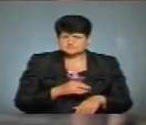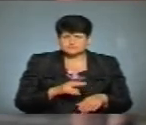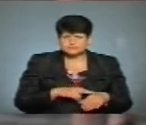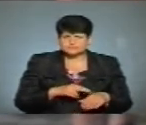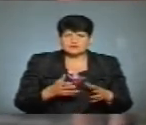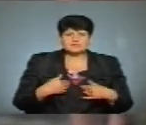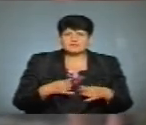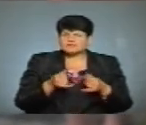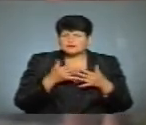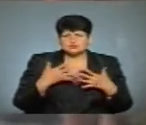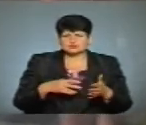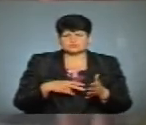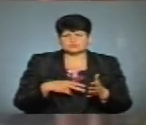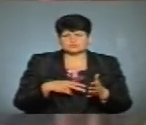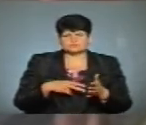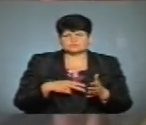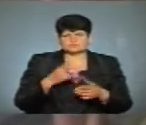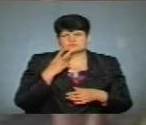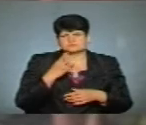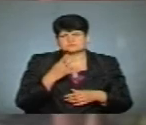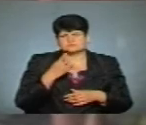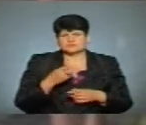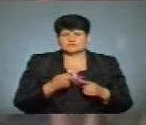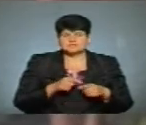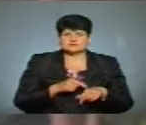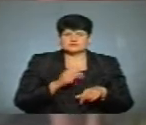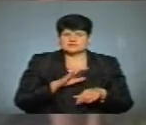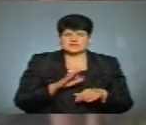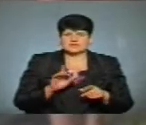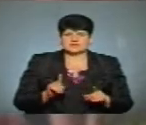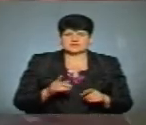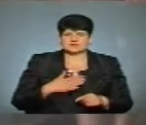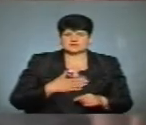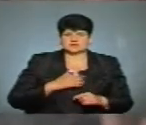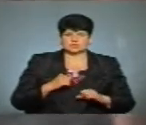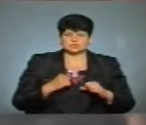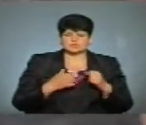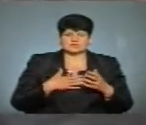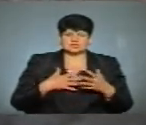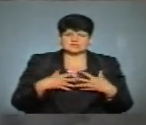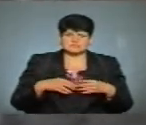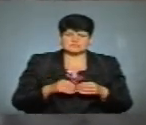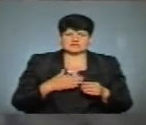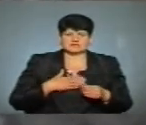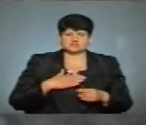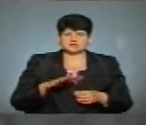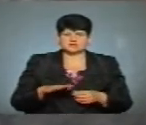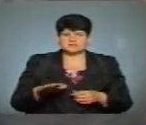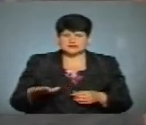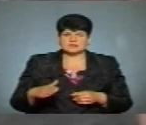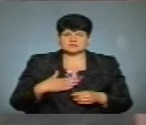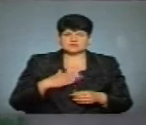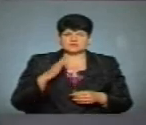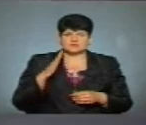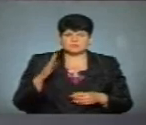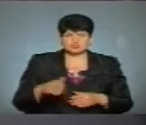ми не можемо стояти осторонь, тому що це торкається не тільки наших друзів, але й наших сімей, наших дітей і нашого